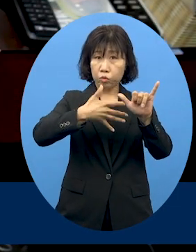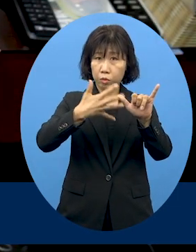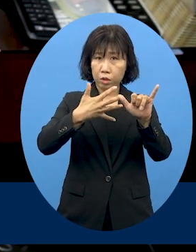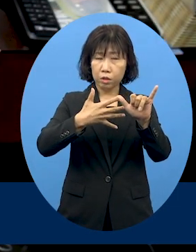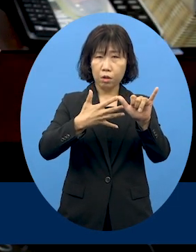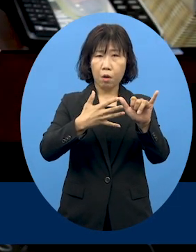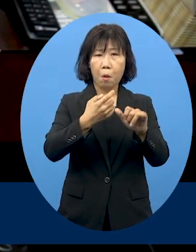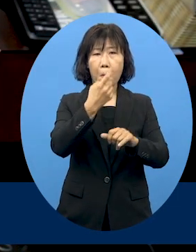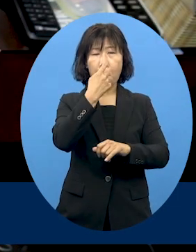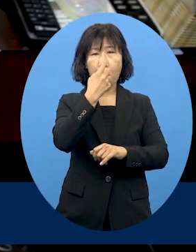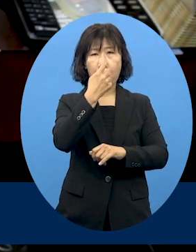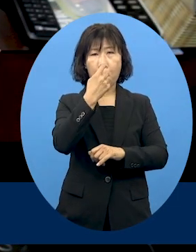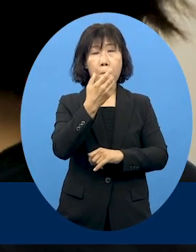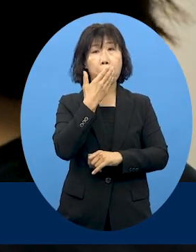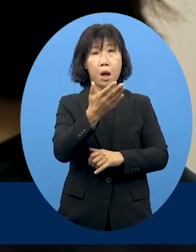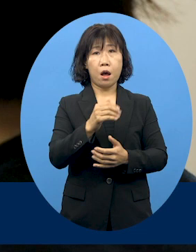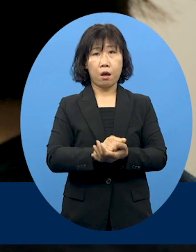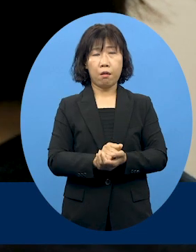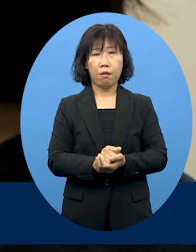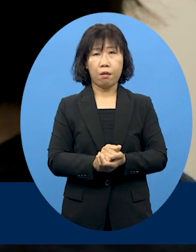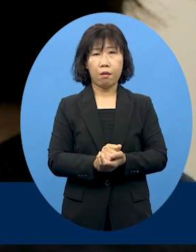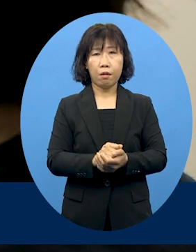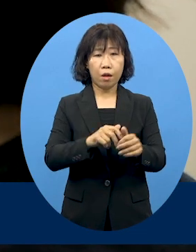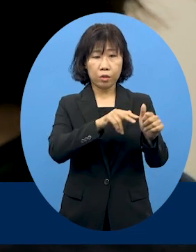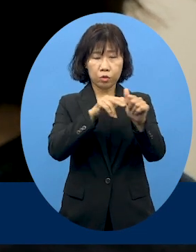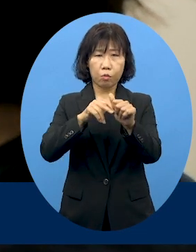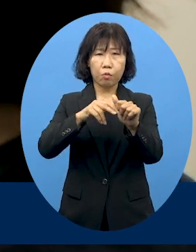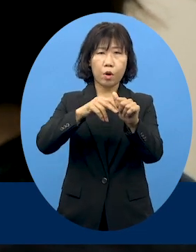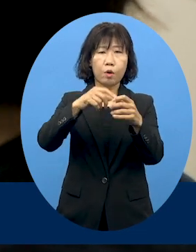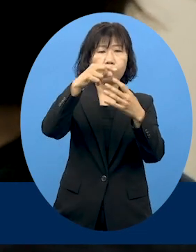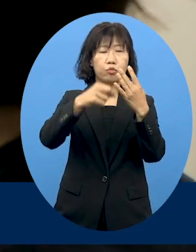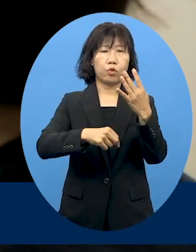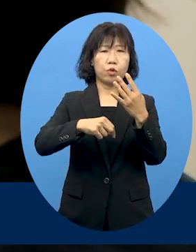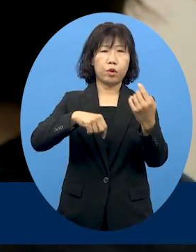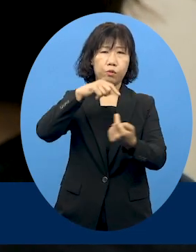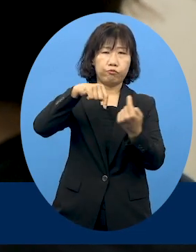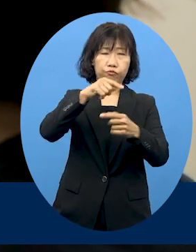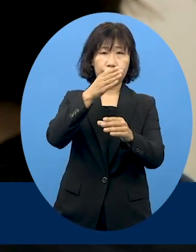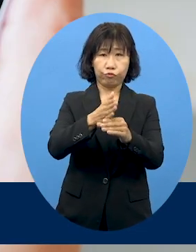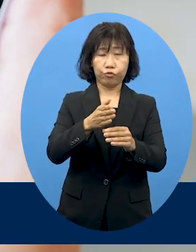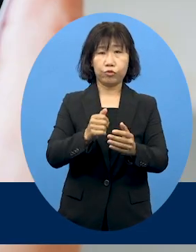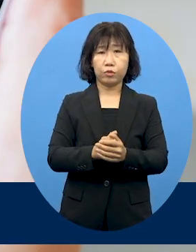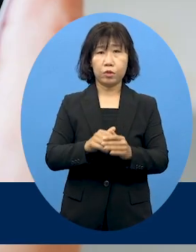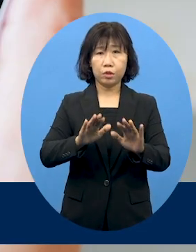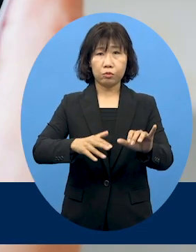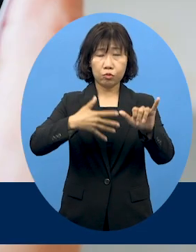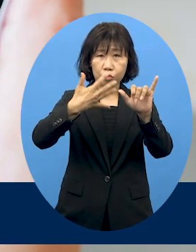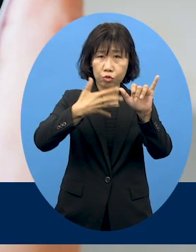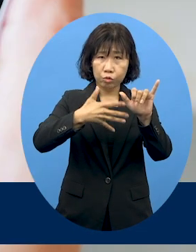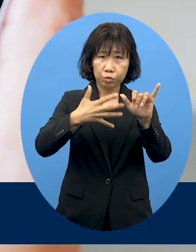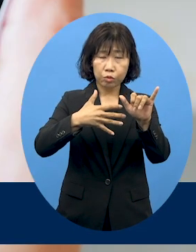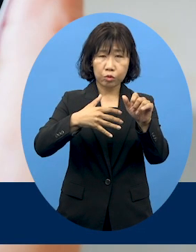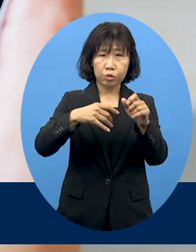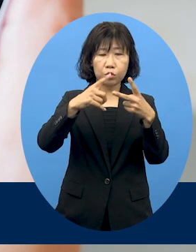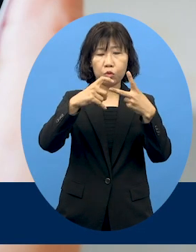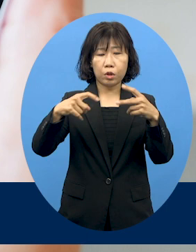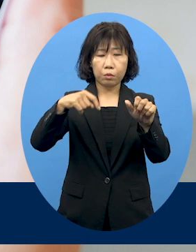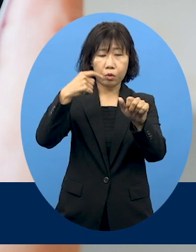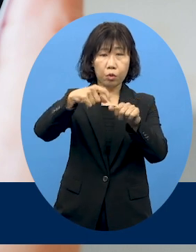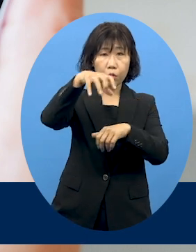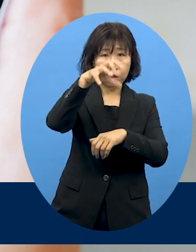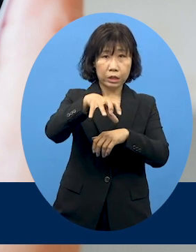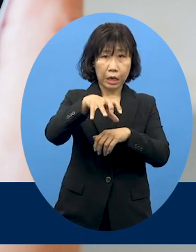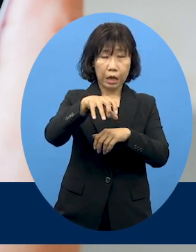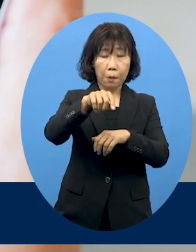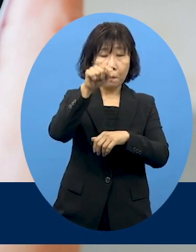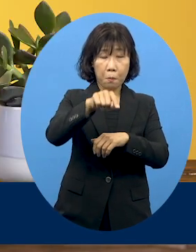강의를 들을 수 있도록 온라인 구민 정보화 교육 프로그램을 진행하고 있습니다 유튜브 동대문구 교육장 채널을 통해